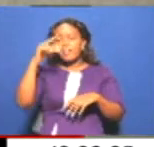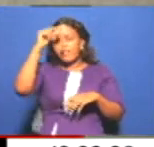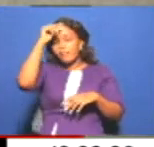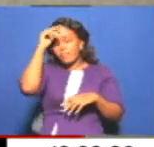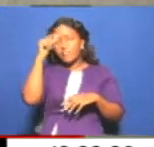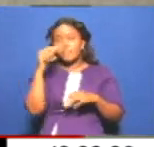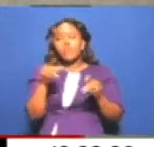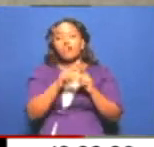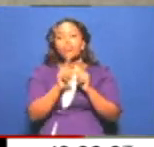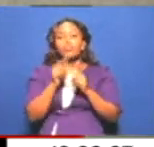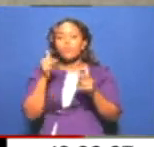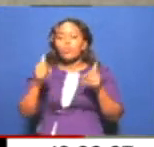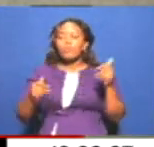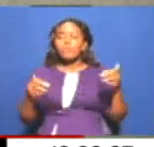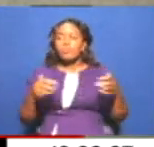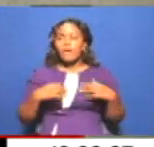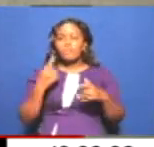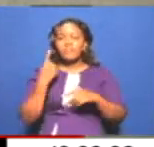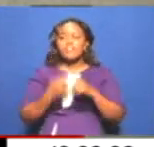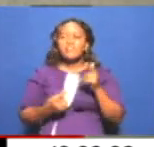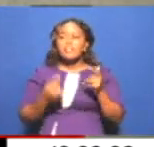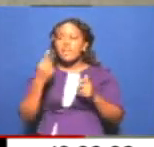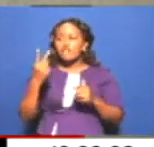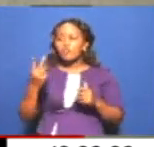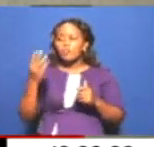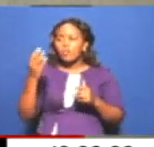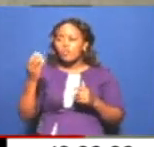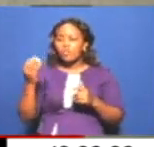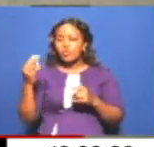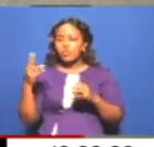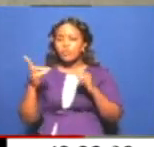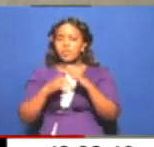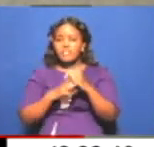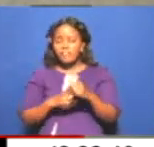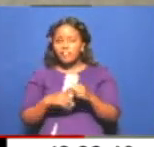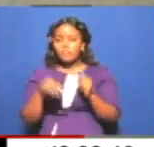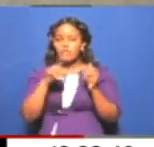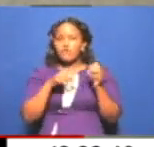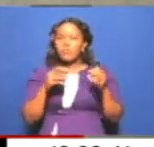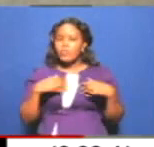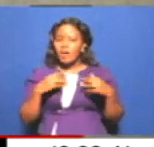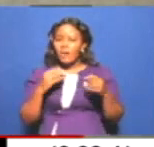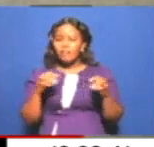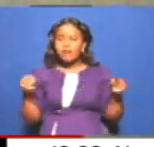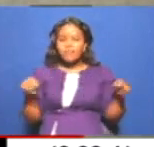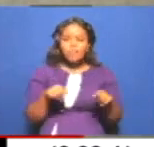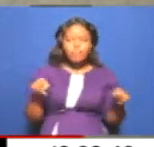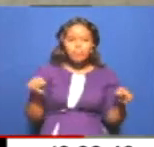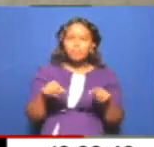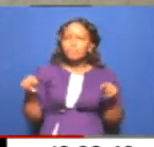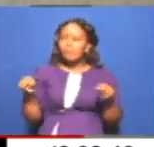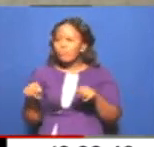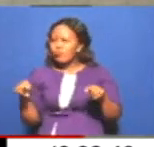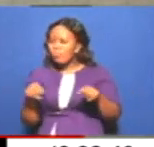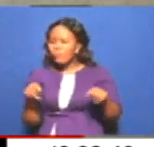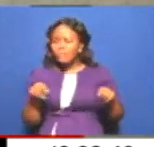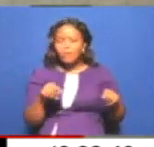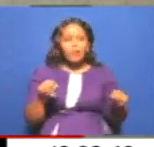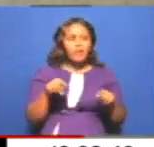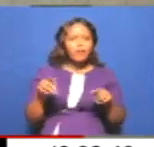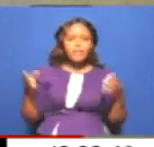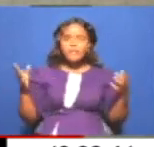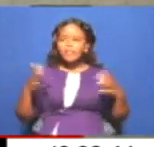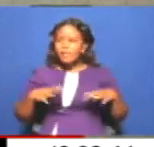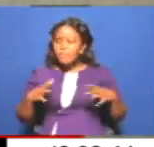Kwa hivyo kuna ile, you know, vurugu ambayo na tension kwa kila mwananchi nchini. Kila mwananchi yako na